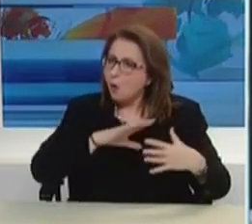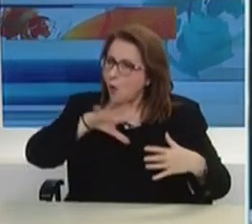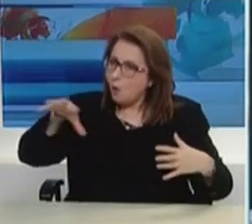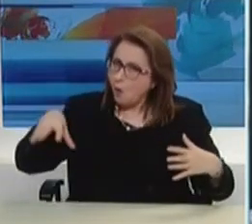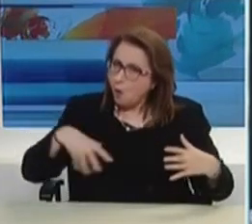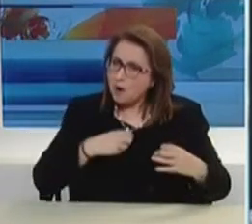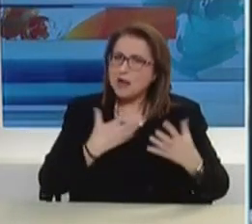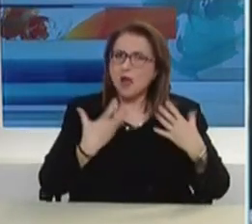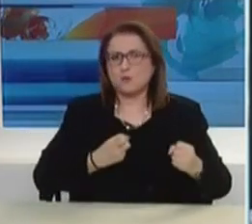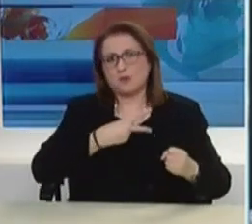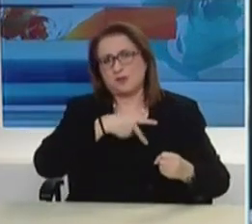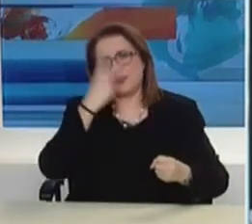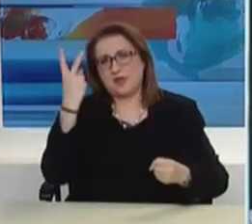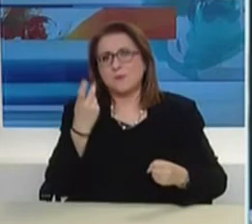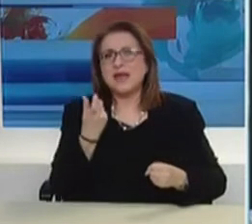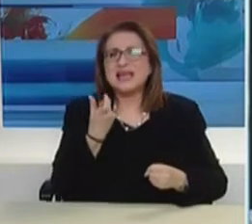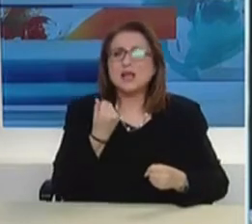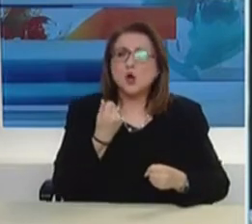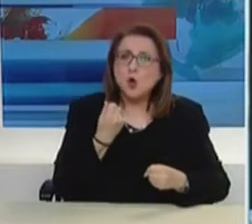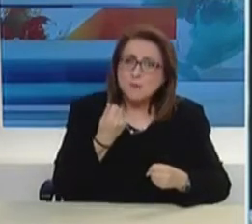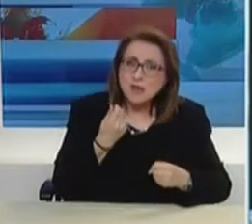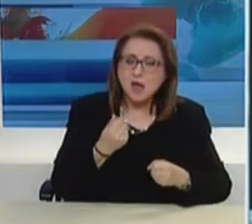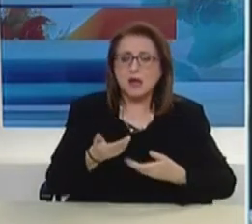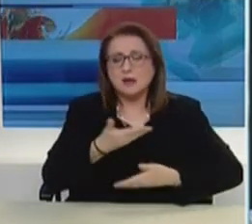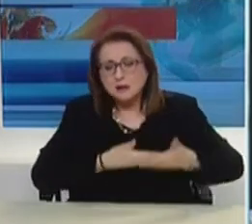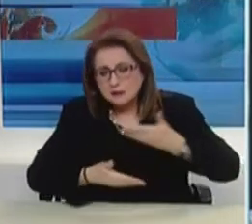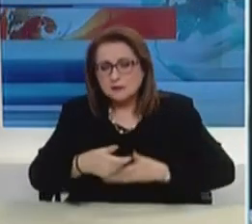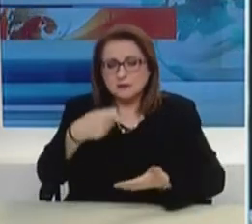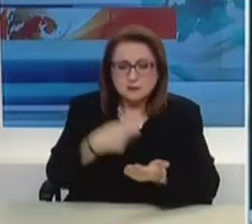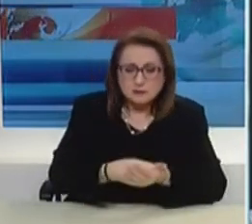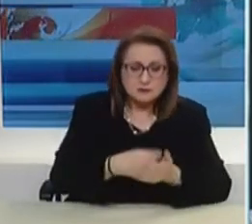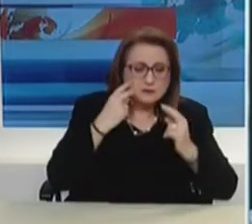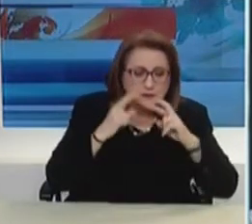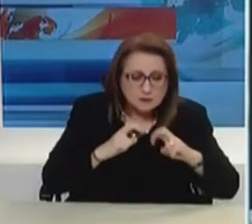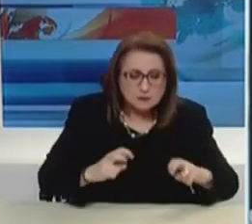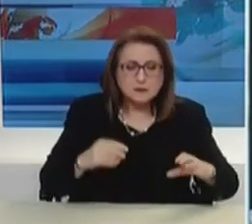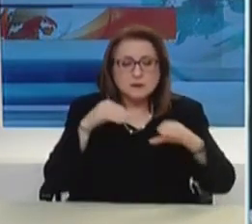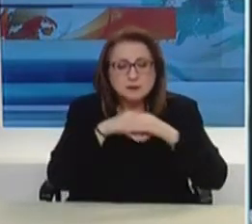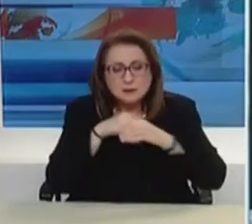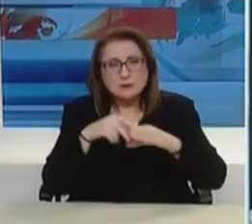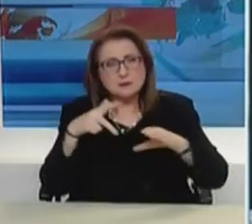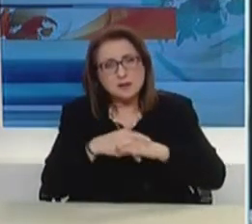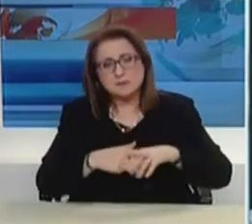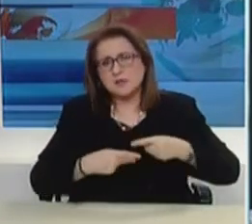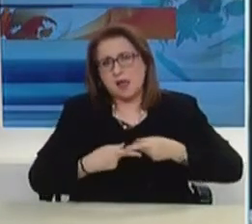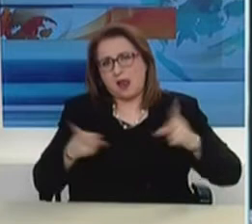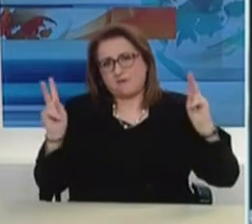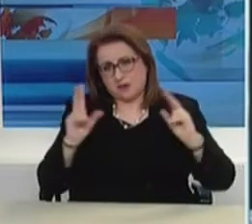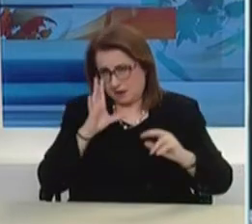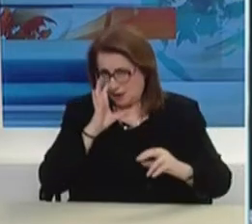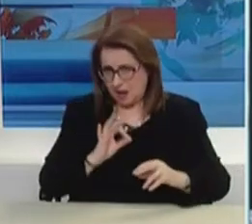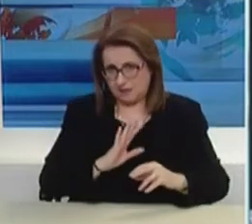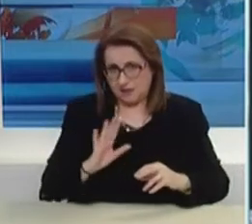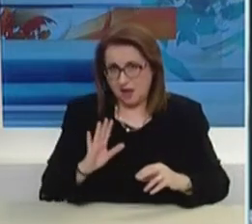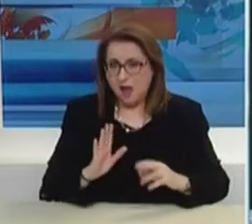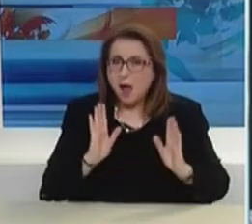στο σύνολο των οικονομικών και συναλλακτικών μας αναγκών χωρίς κανένα περιορισμό. Είναι